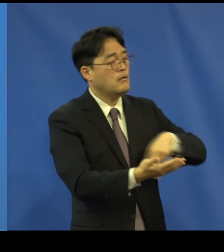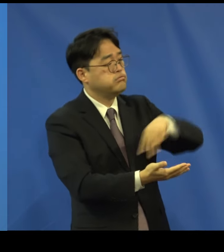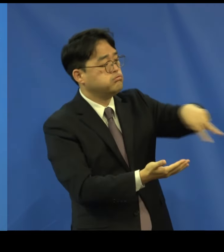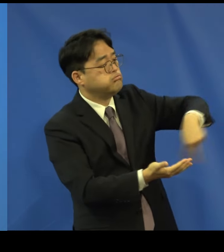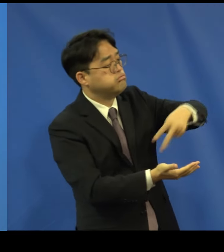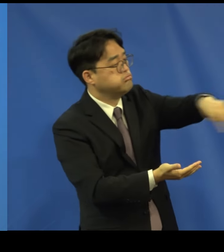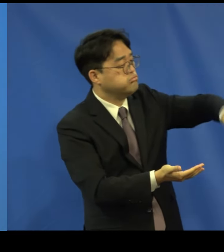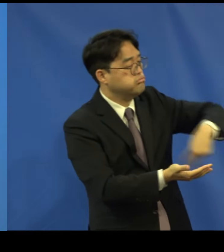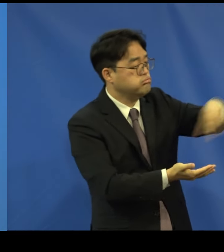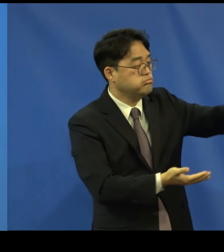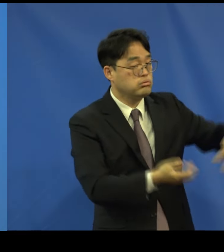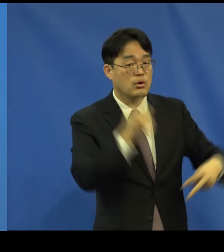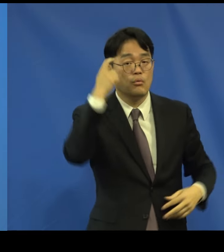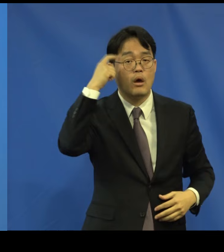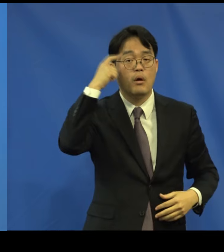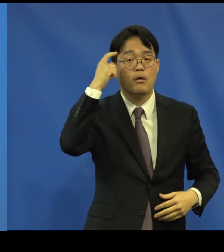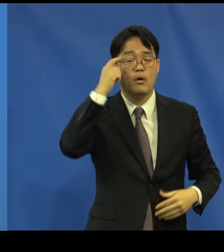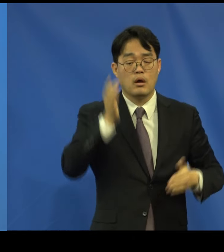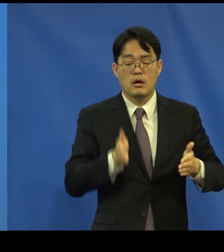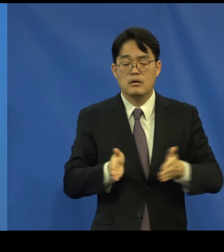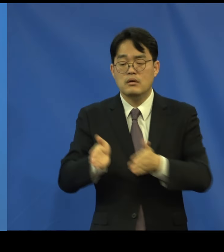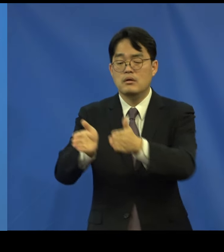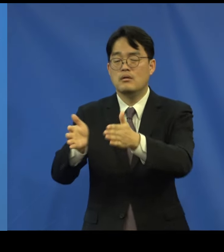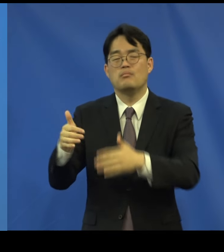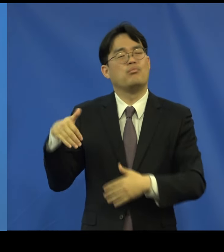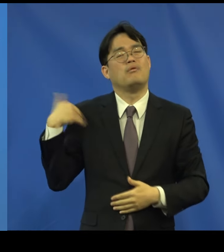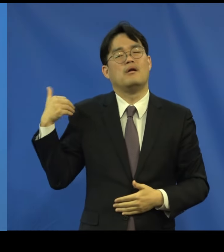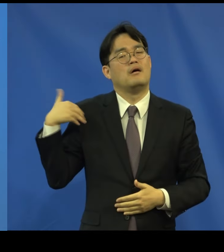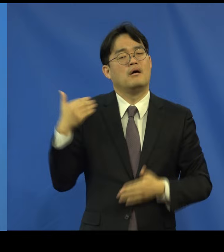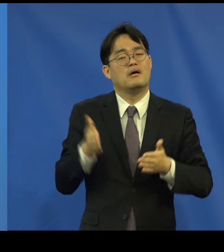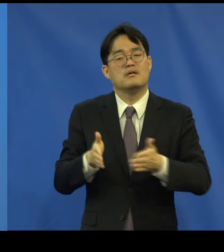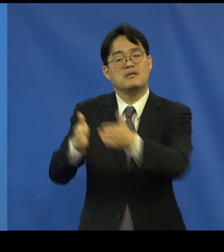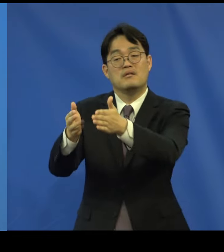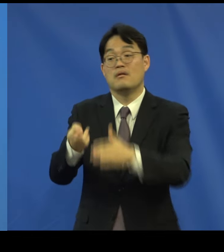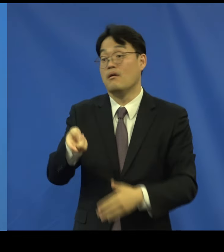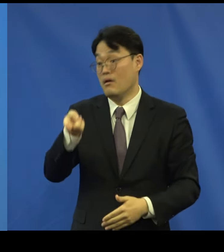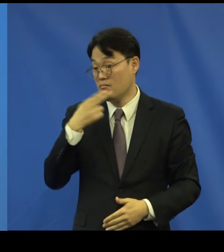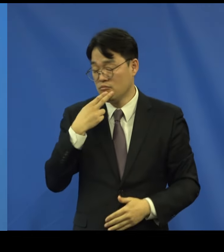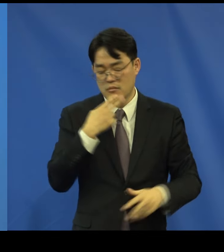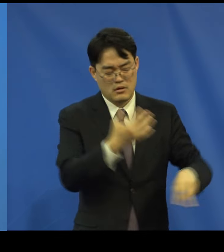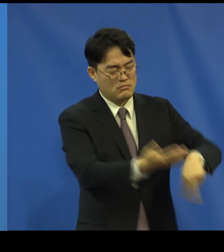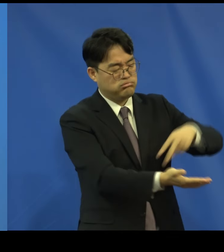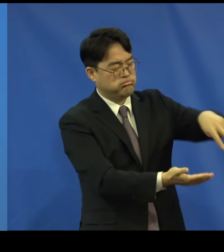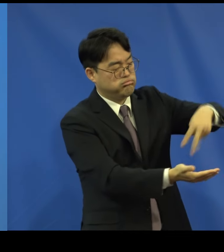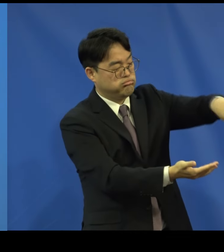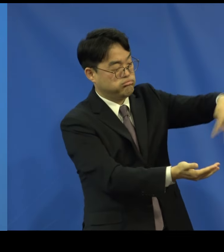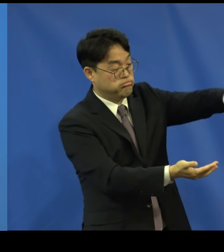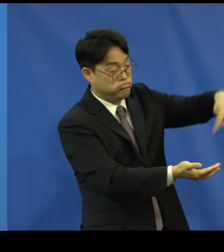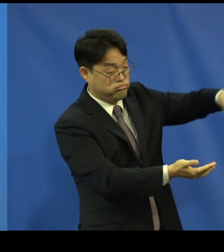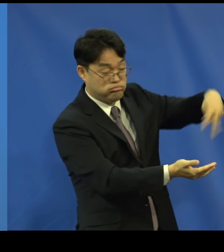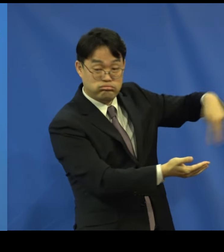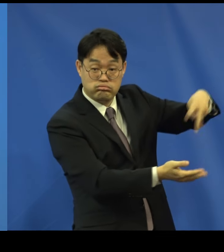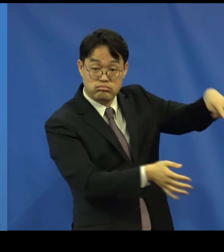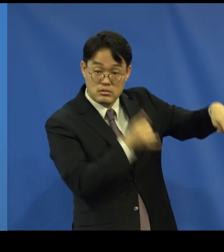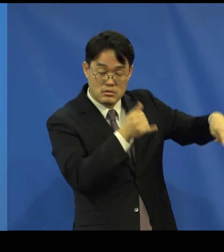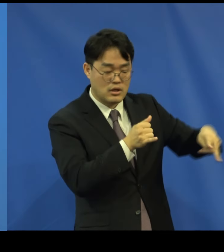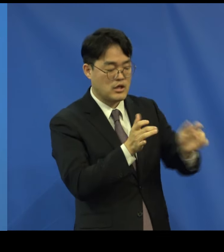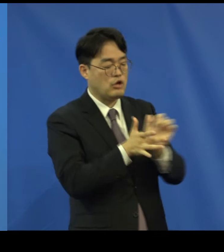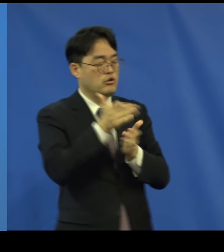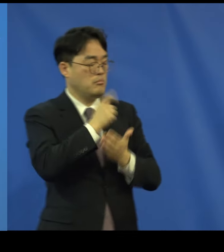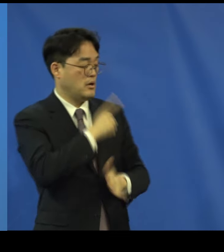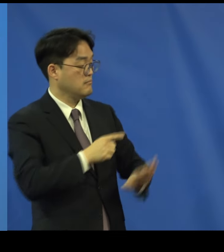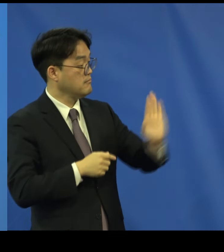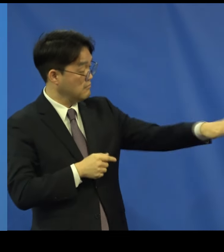보이니까. 오늘 인류가 그 길을 못 찾는 거죠, 여러분. 그런데 주님이 길이 되신다는 거.